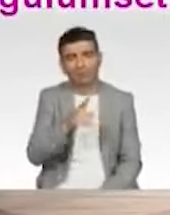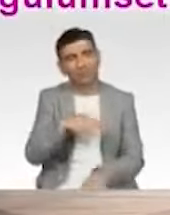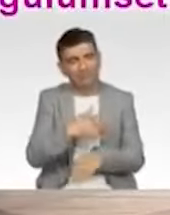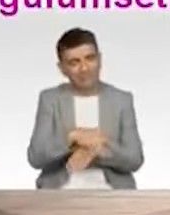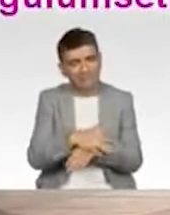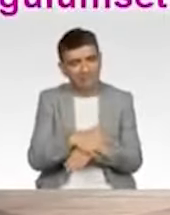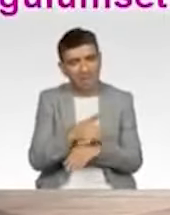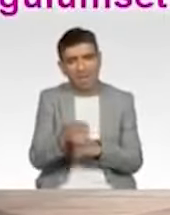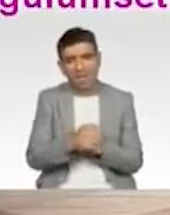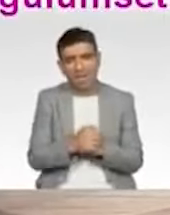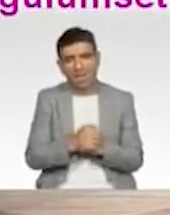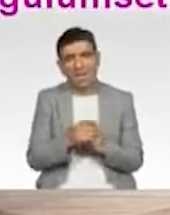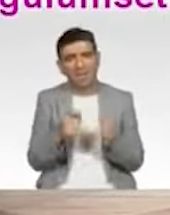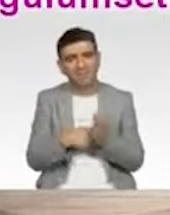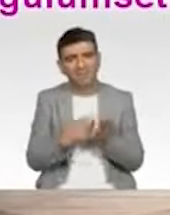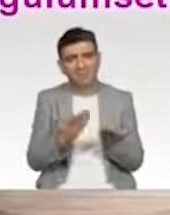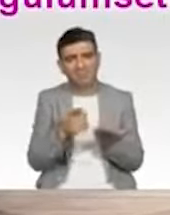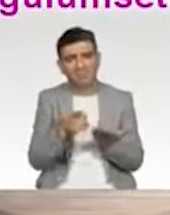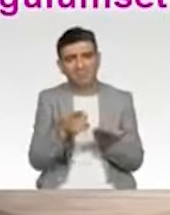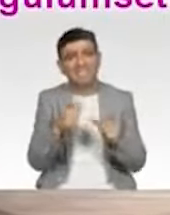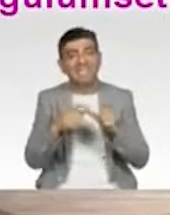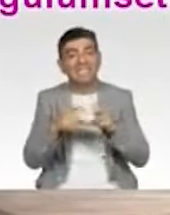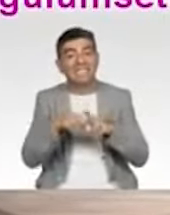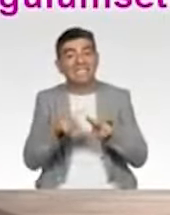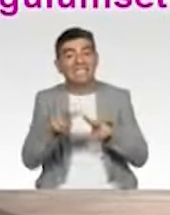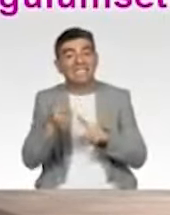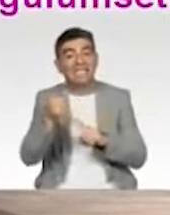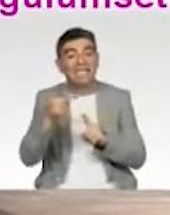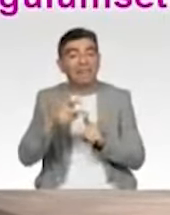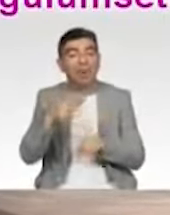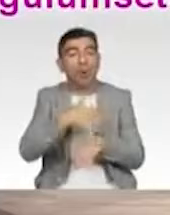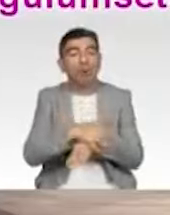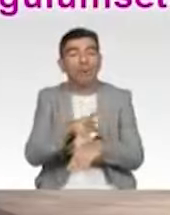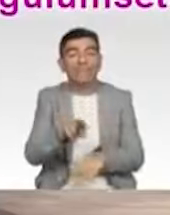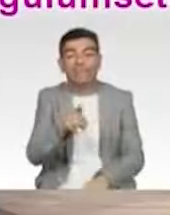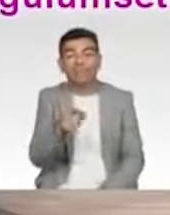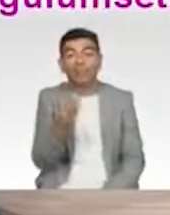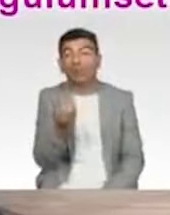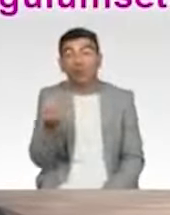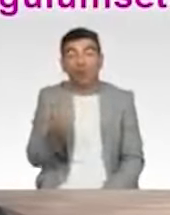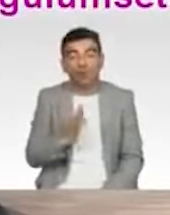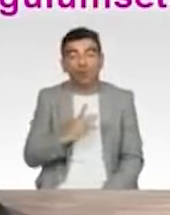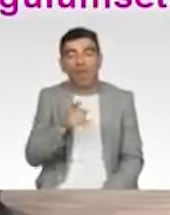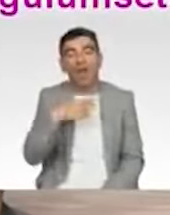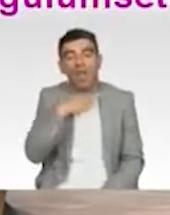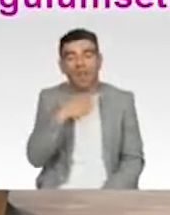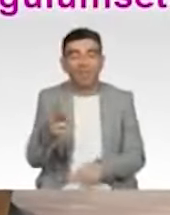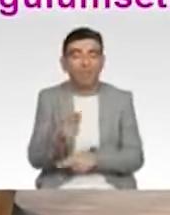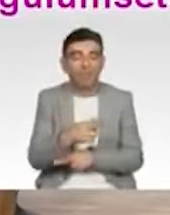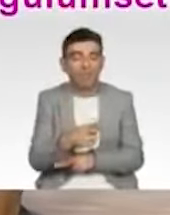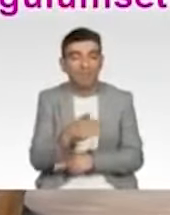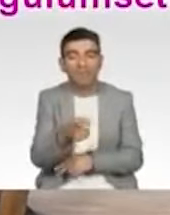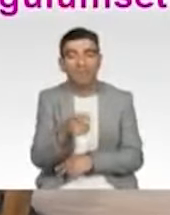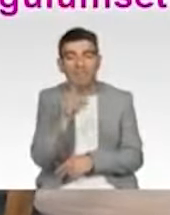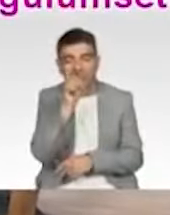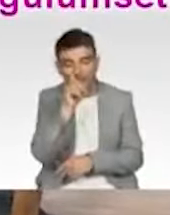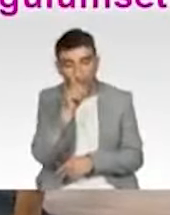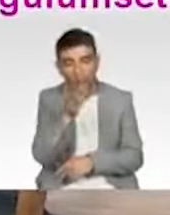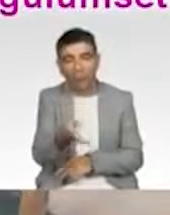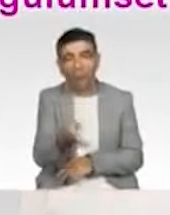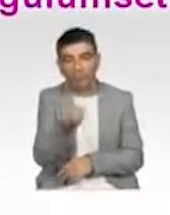ve adı ne ya? Semizotu. Semizotu gibi bize bu tarz şeyleri çok var. Et, balık,